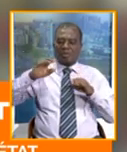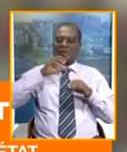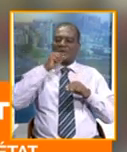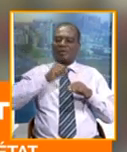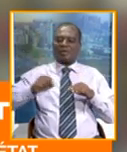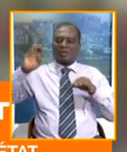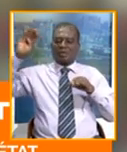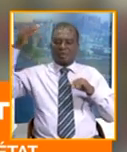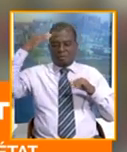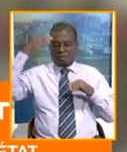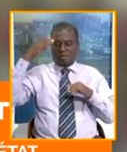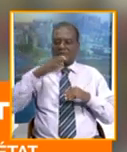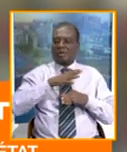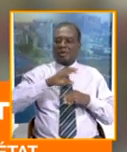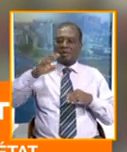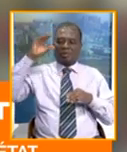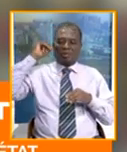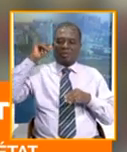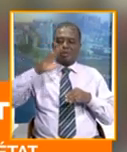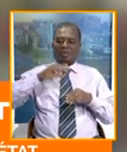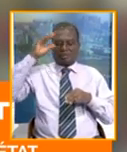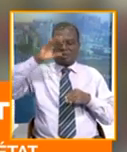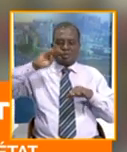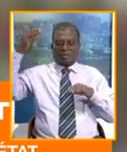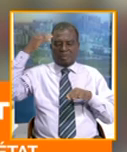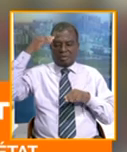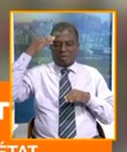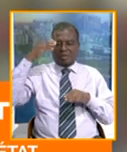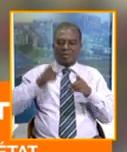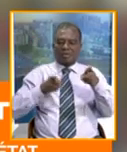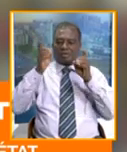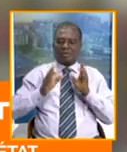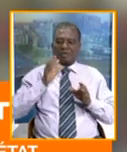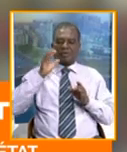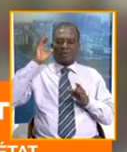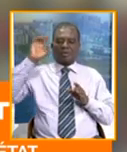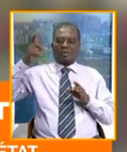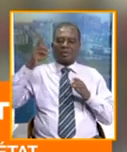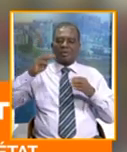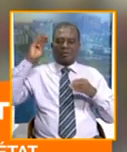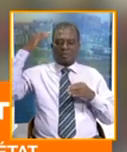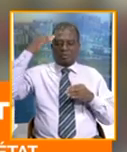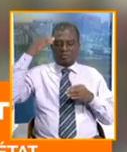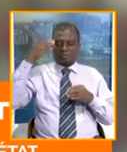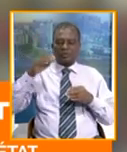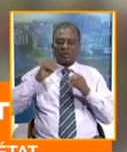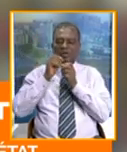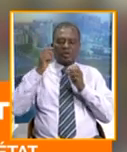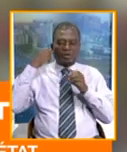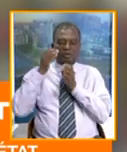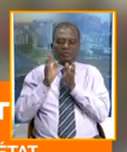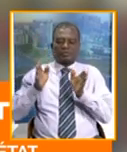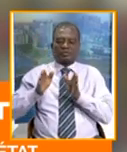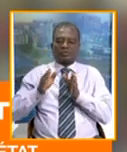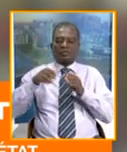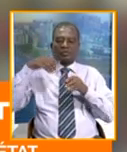présidents d'institutions, Mesdames et Messieurs les ministres, Monsieur le directeur du cabinet du Premier ministre, Madame le secrétaire général du gouvernement,